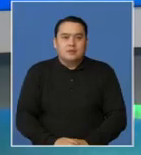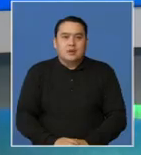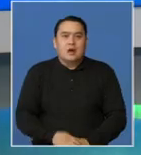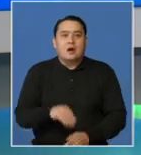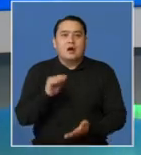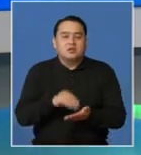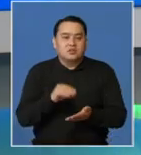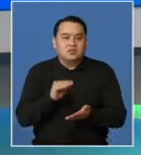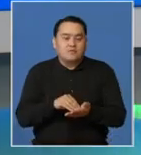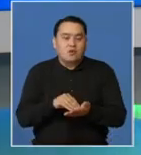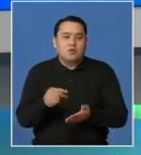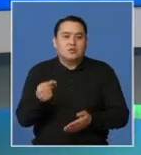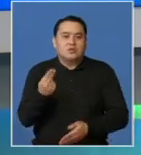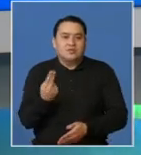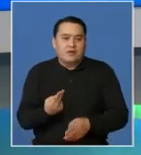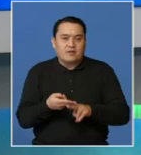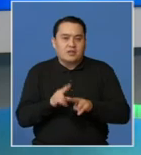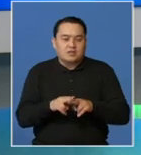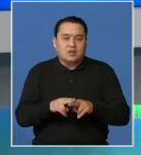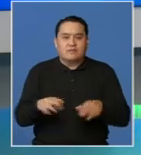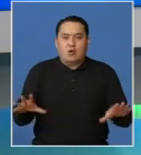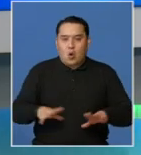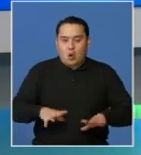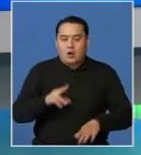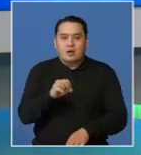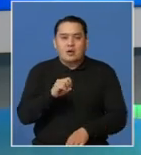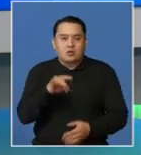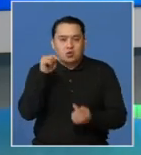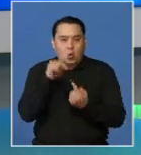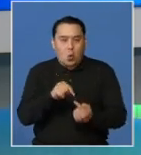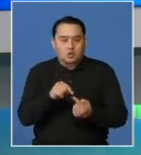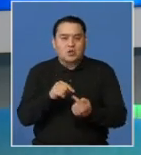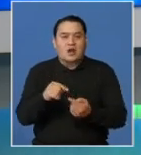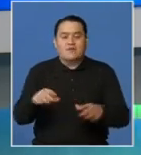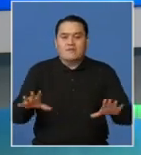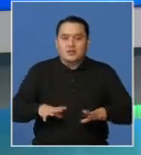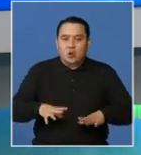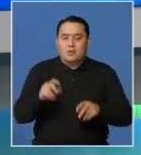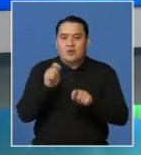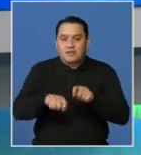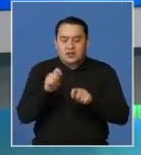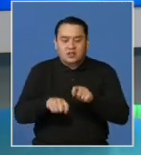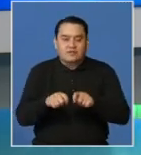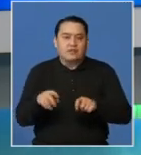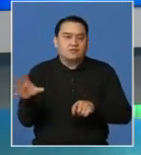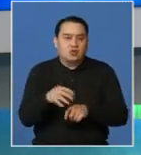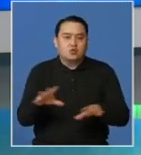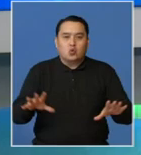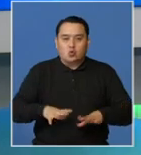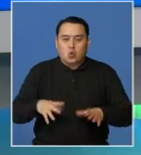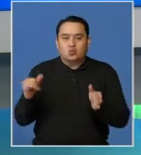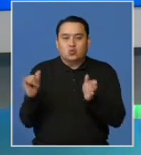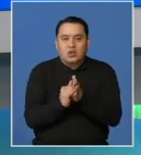Оцифрованные лошадки появились в Кегенском районе. В целях точного ветеринарного учета и предотвращения конокрадства каждую лошадь